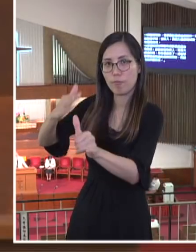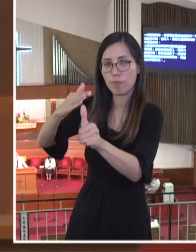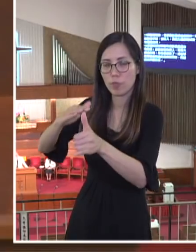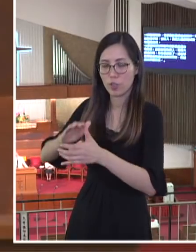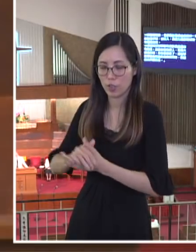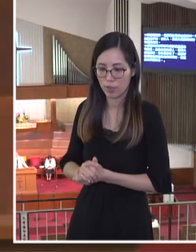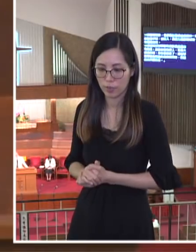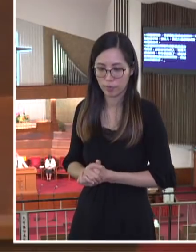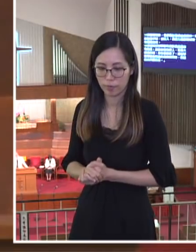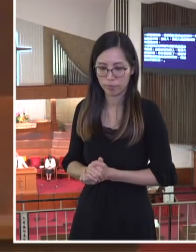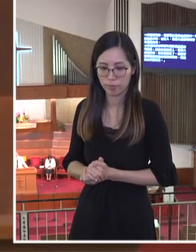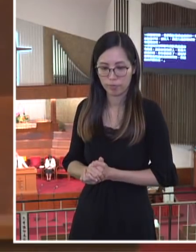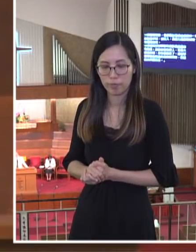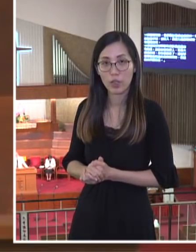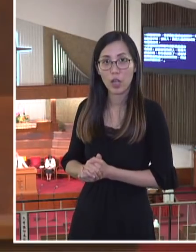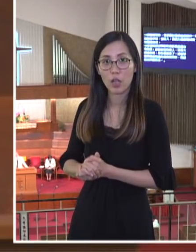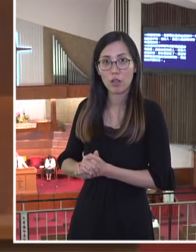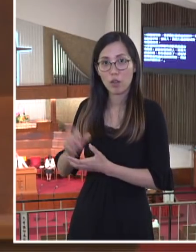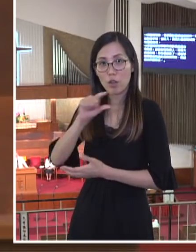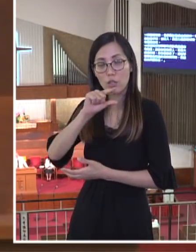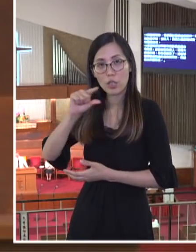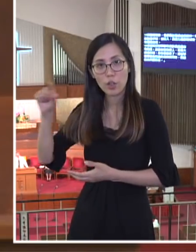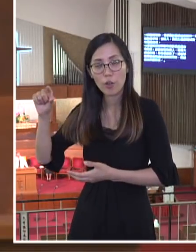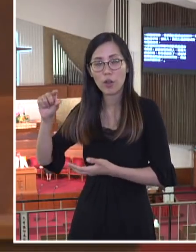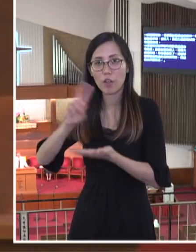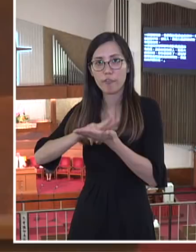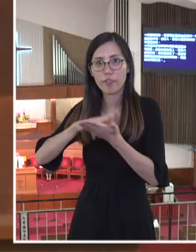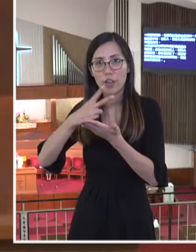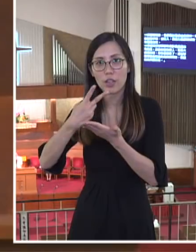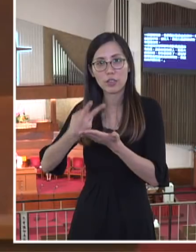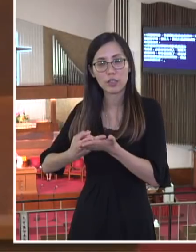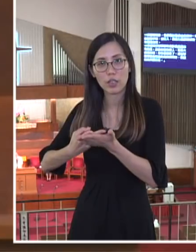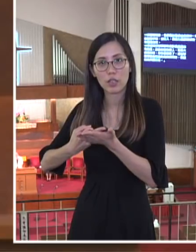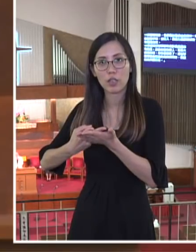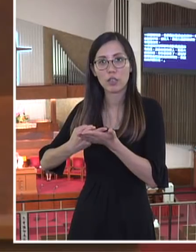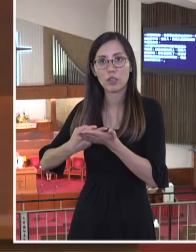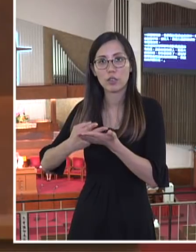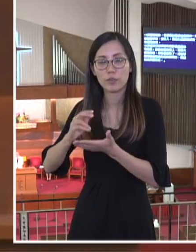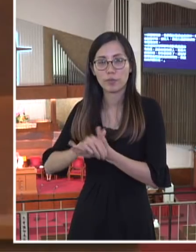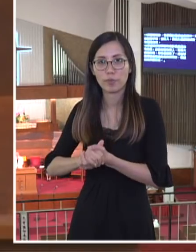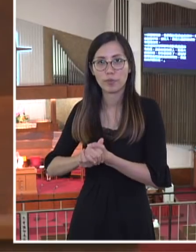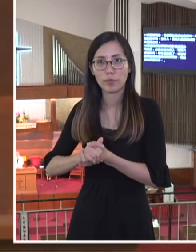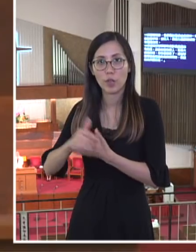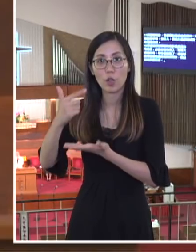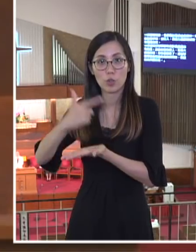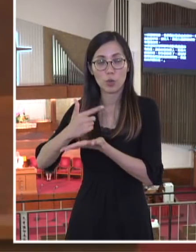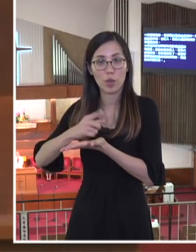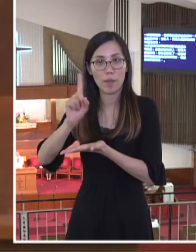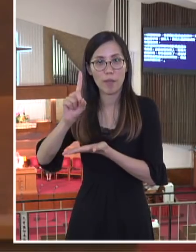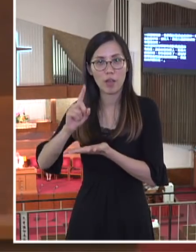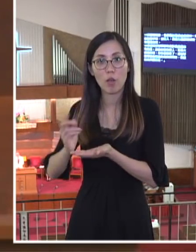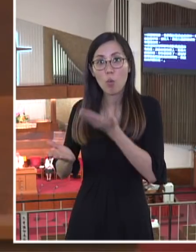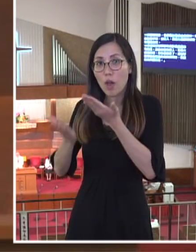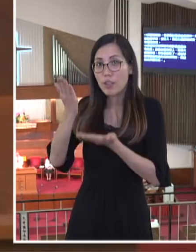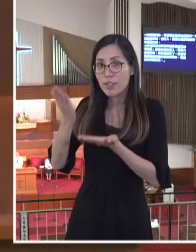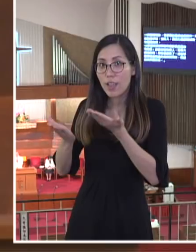少好像信不过或者是怎样，其实在个翻译里面呢，他那个翻译可能翻译做只要，不是用